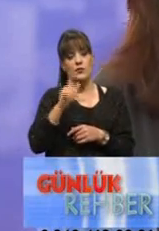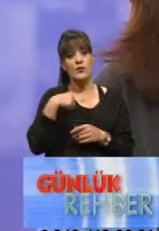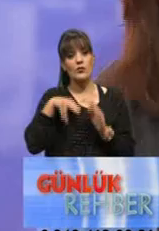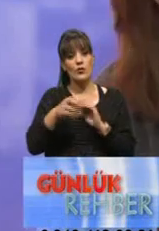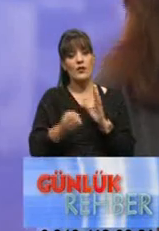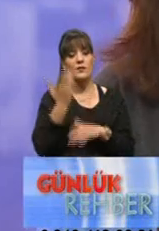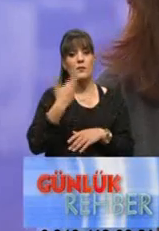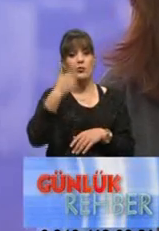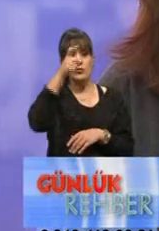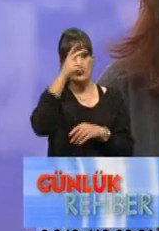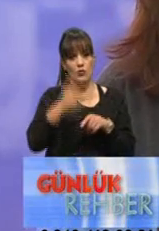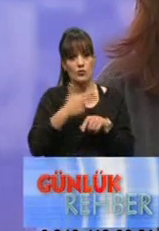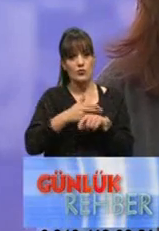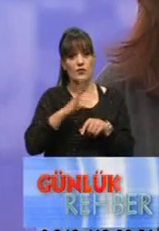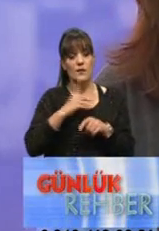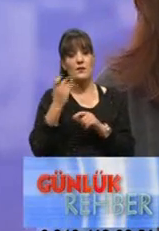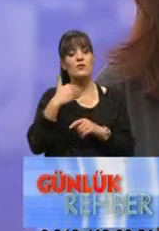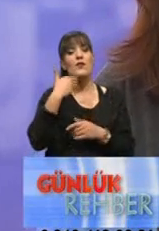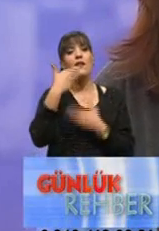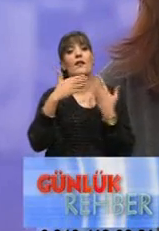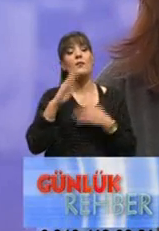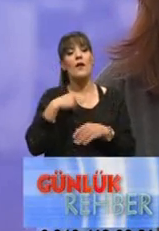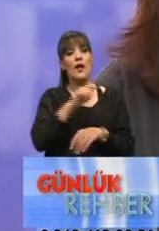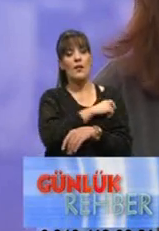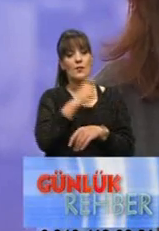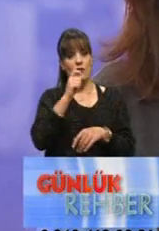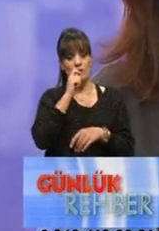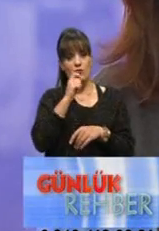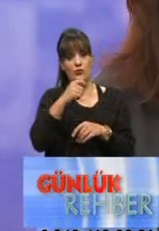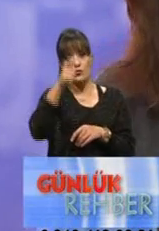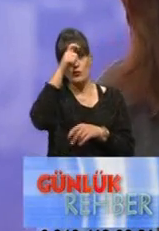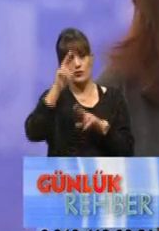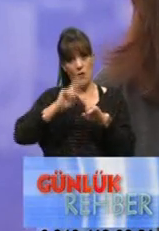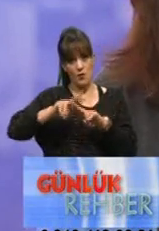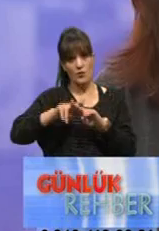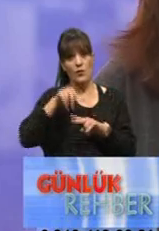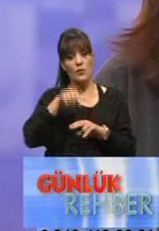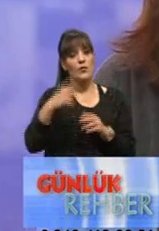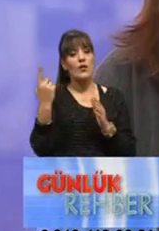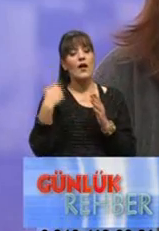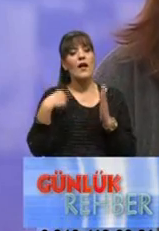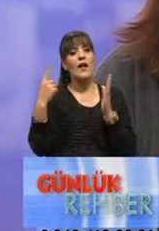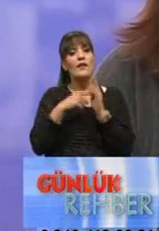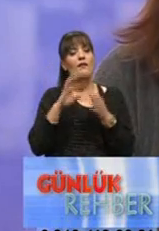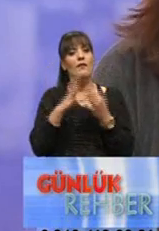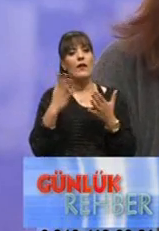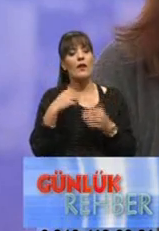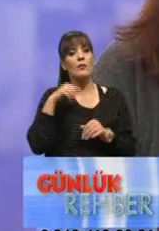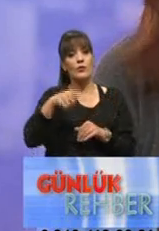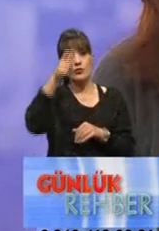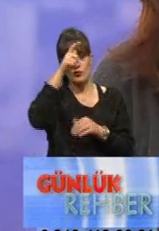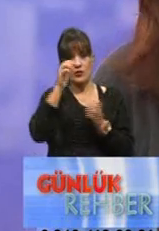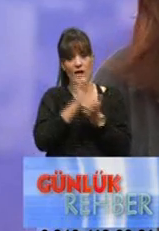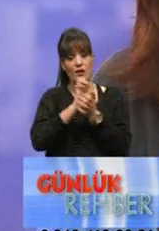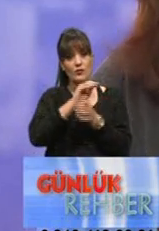Türkçe kursu var mesela, ondan bahsetmedim az önce. Alman sınıfımıza Türkçe öğretiyoruz. Tabii burada ana hedef buradaki Türk